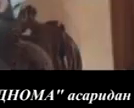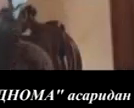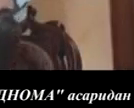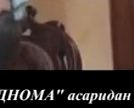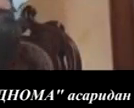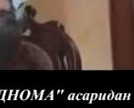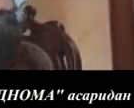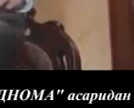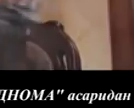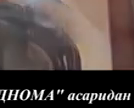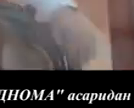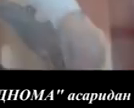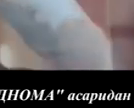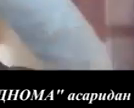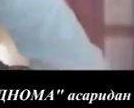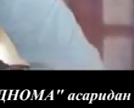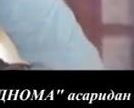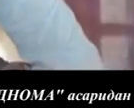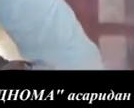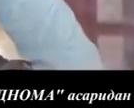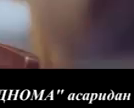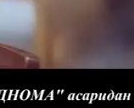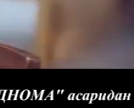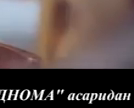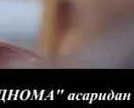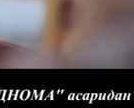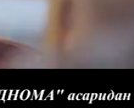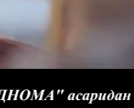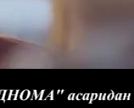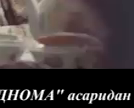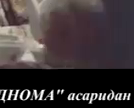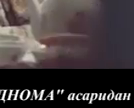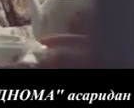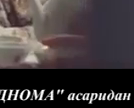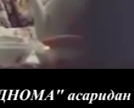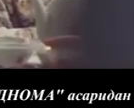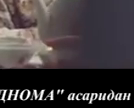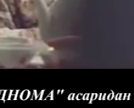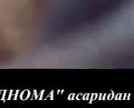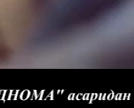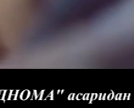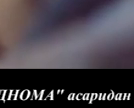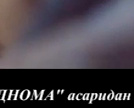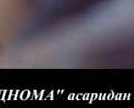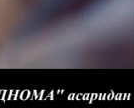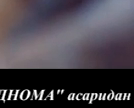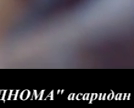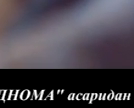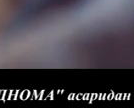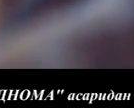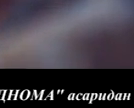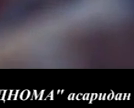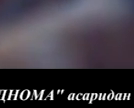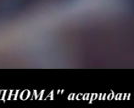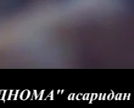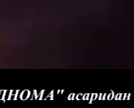mudom shug'ullanish hayot qonunidir. Birinchisida oshqozoningiz ovqatlansa, ikkinchi